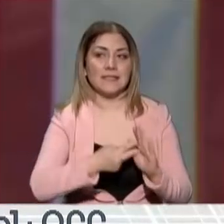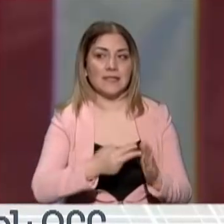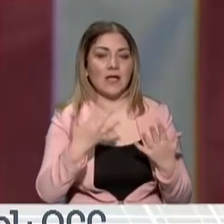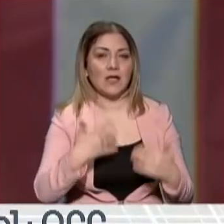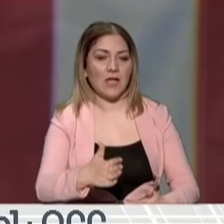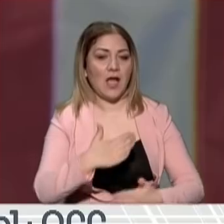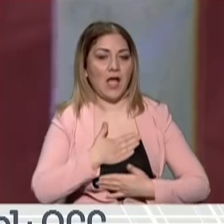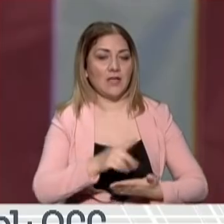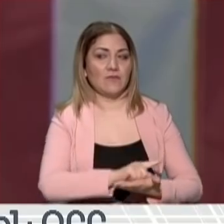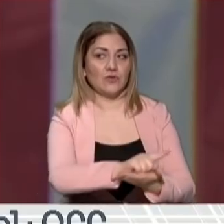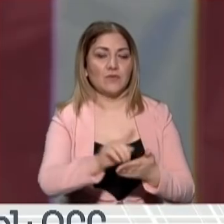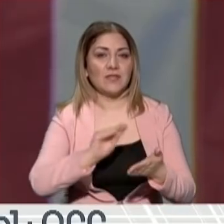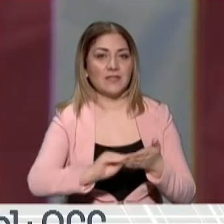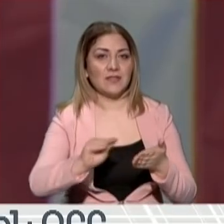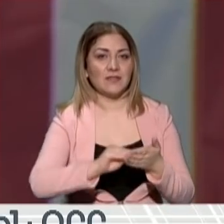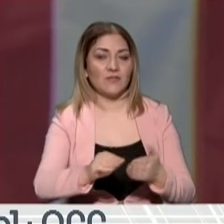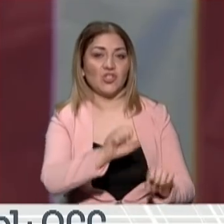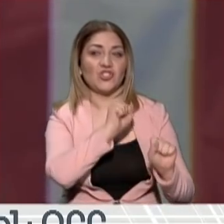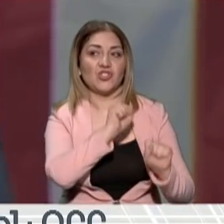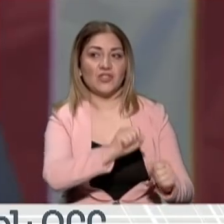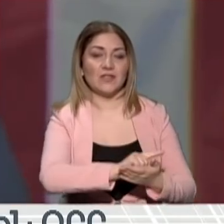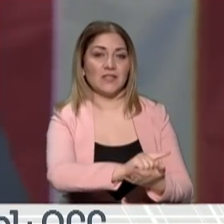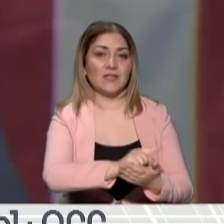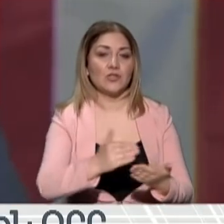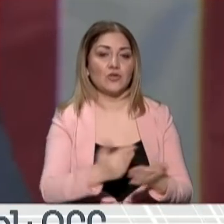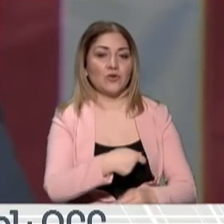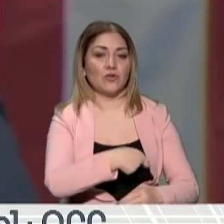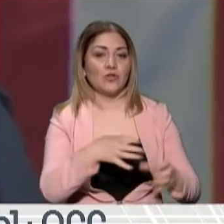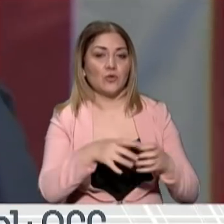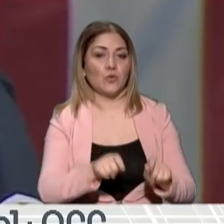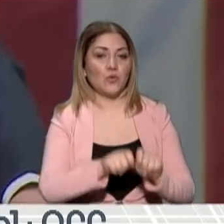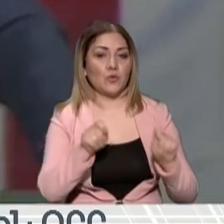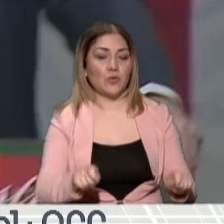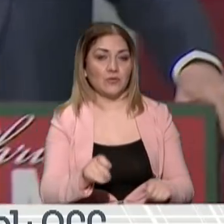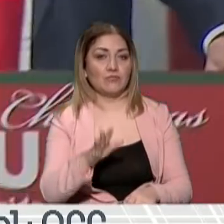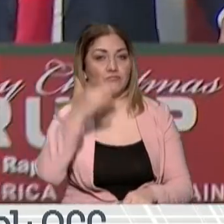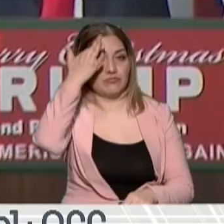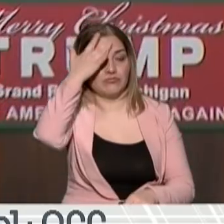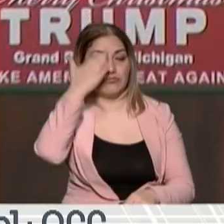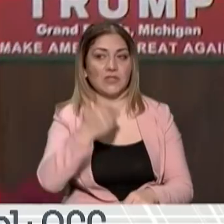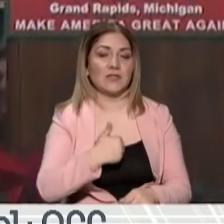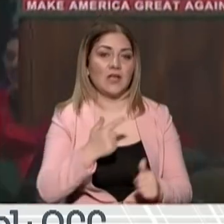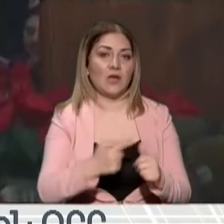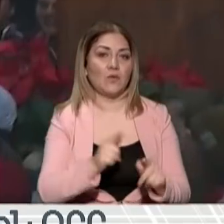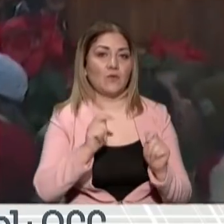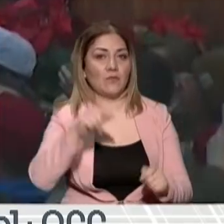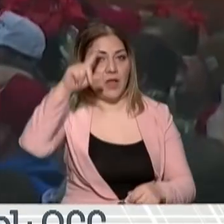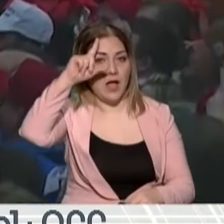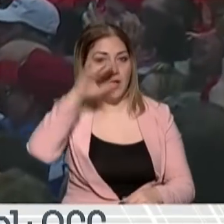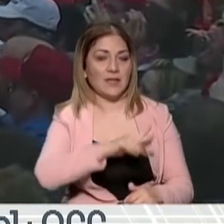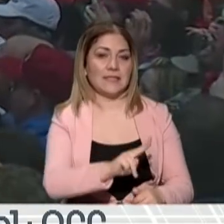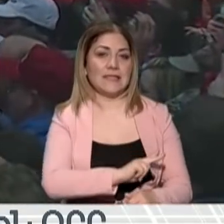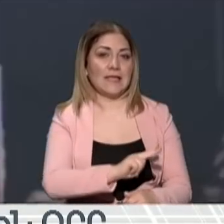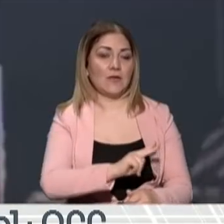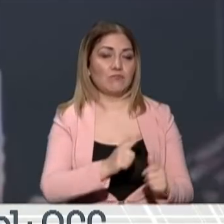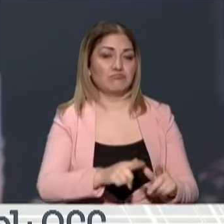արդեն ակտիվ խոսում են։ Գրում են, որ դաշնակիցների հետ քննարկել են նոր կուսակցություն ստեղծելու հնարավորությունը, որը ցանկանում է անվանել հայրենասիրական։